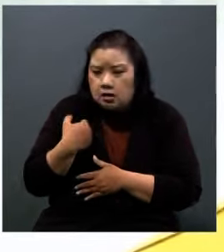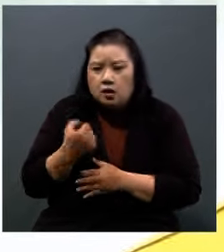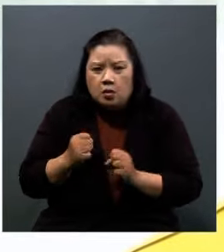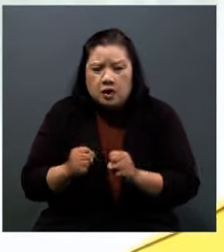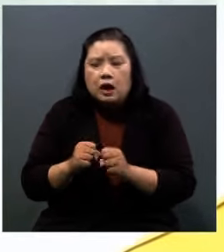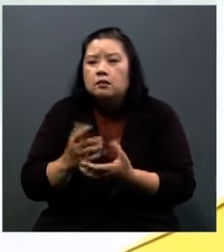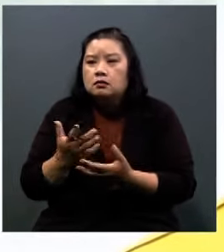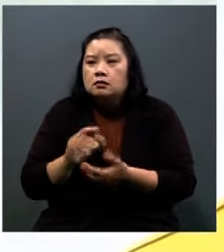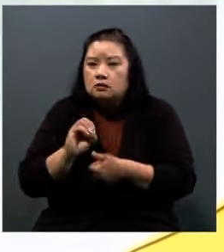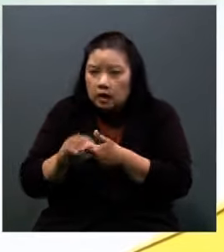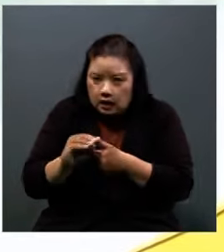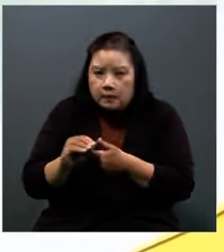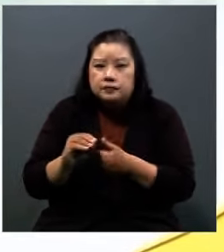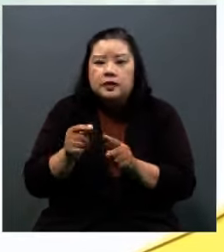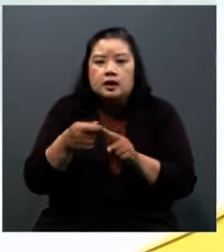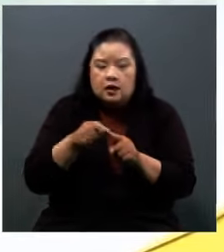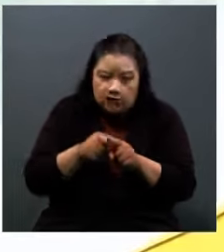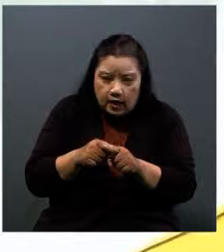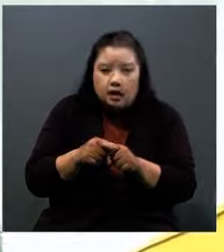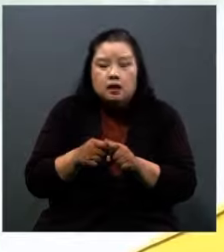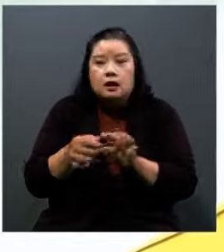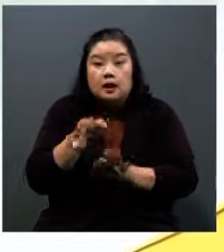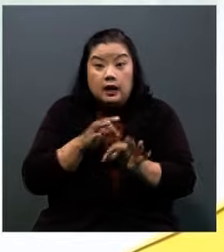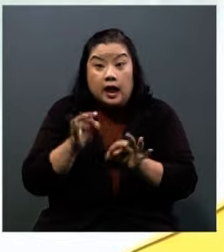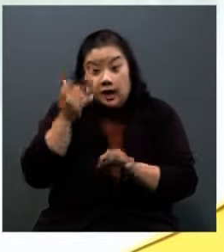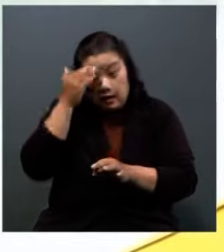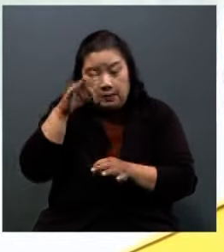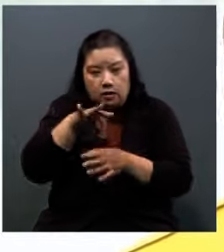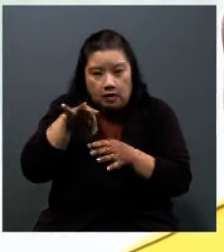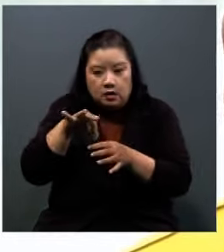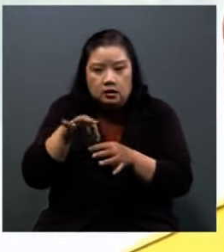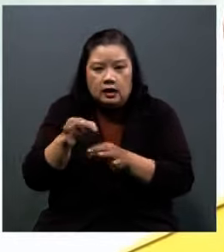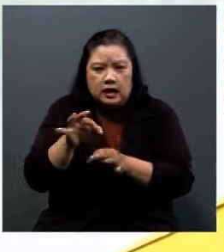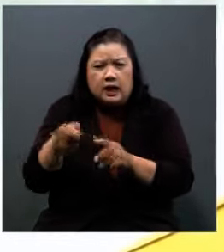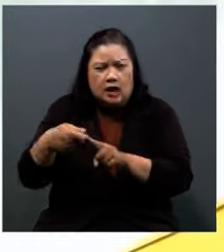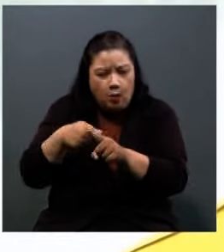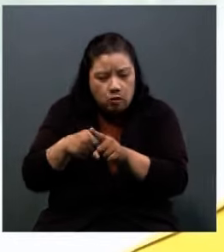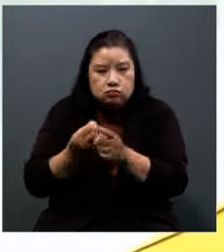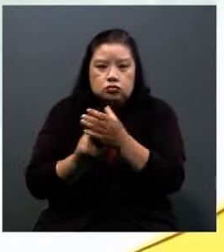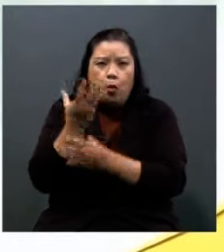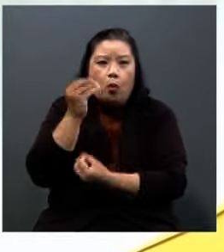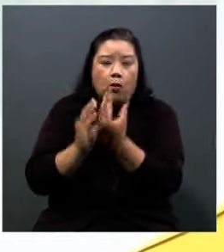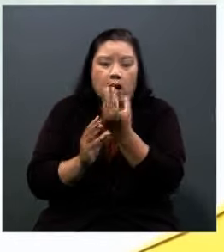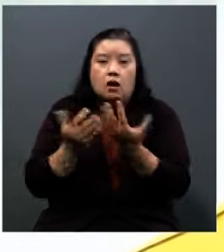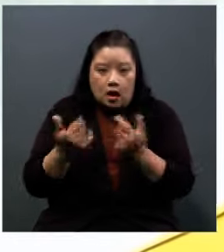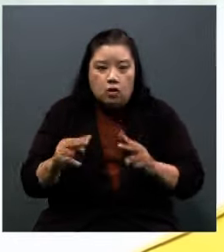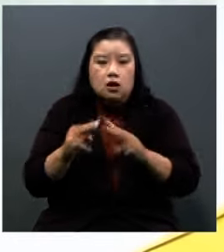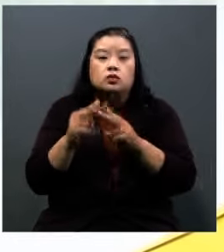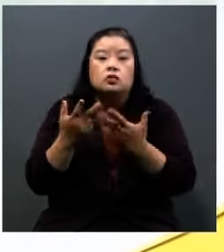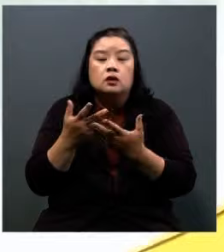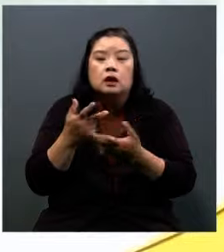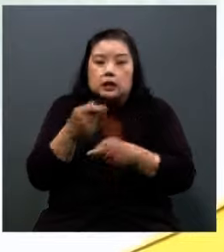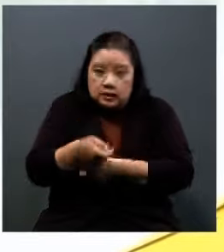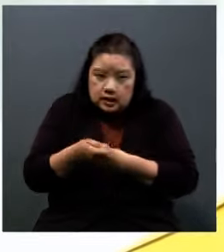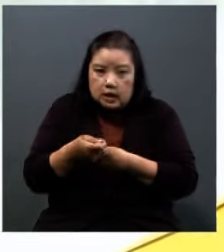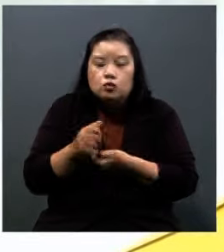ข้ามาไม่ว่าเป็นเรื่องกาแฟของโกโก้มาทดแทนการปลูกข้าวโพดนะครับตรงนี้ก็เป็นเรื่องหนึ่งที่เราช่วยอยู่นะครับแล้วกระทรวงทรัพย์เองร่วมกับกระทรวงเกษตรพยายามที่จะ